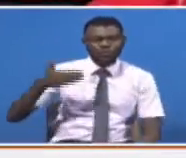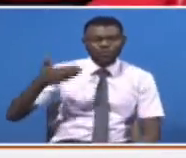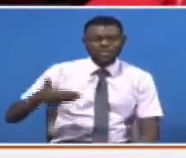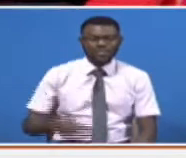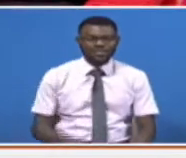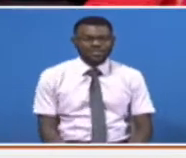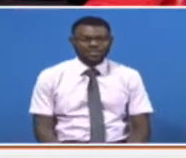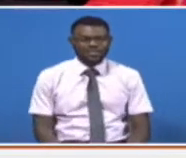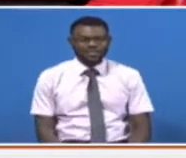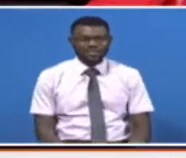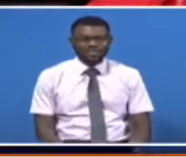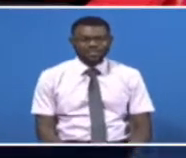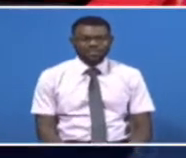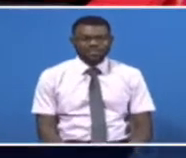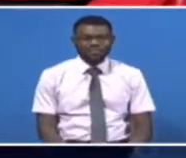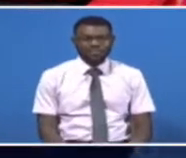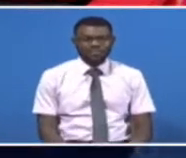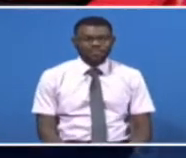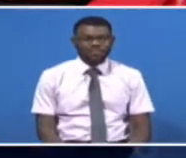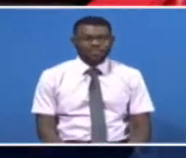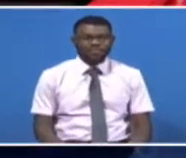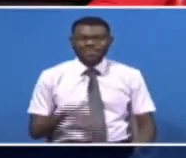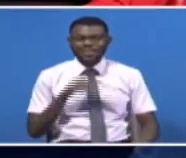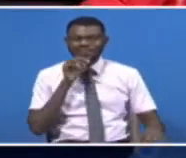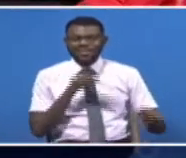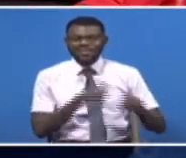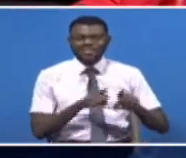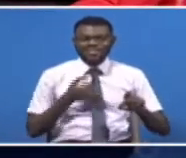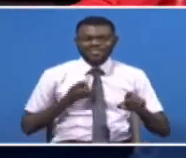Na kwa ndugu zetu Waislamu